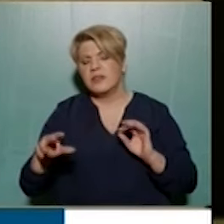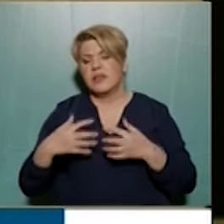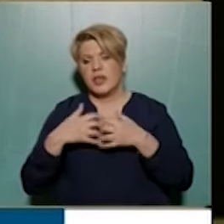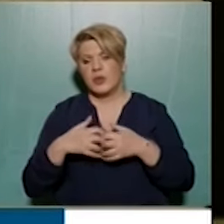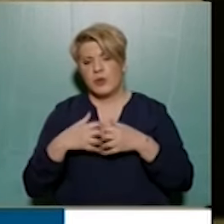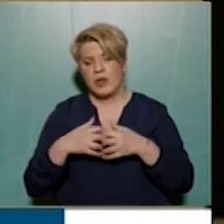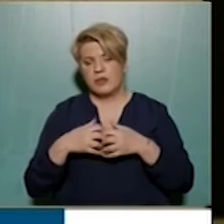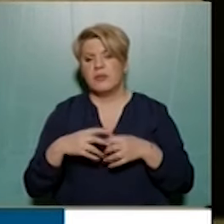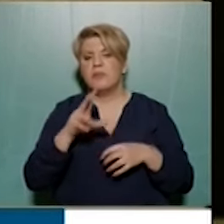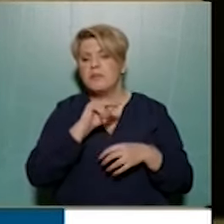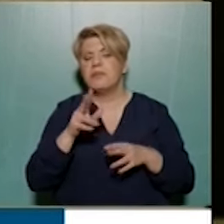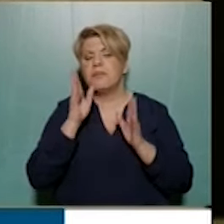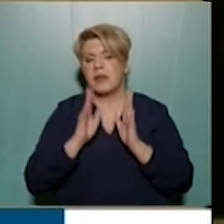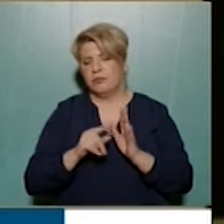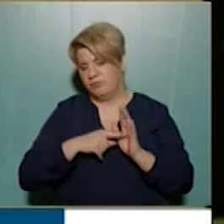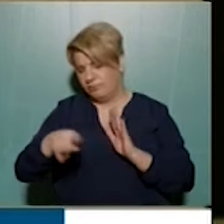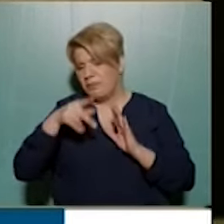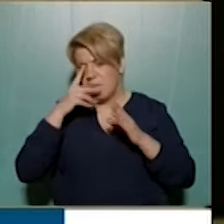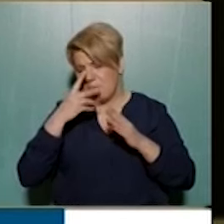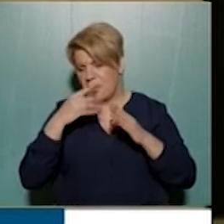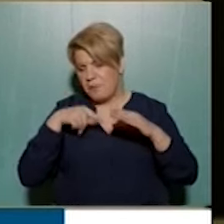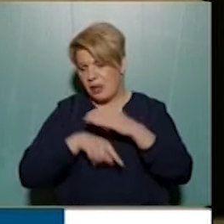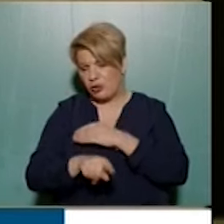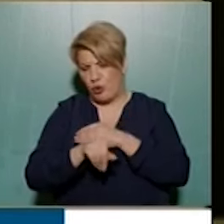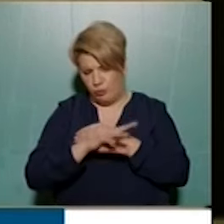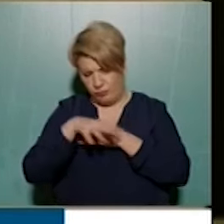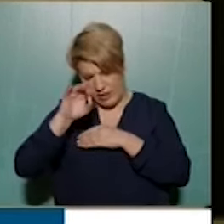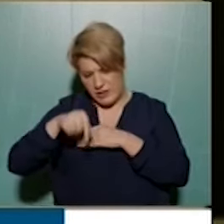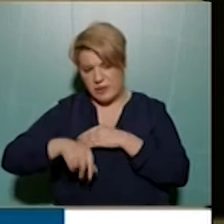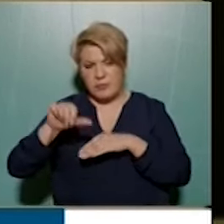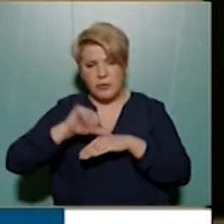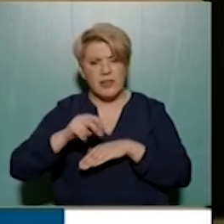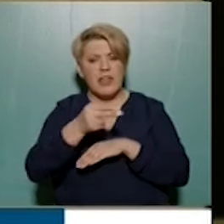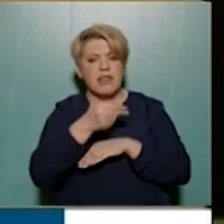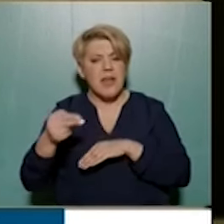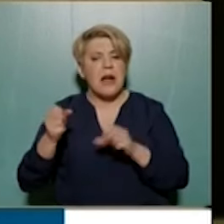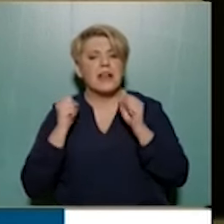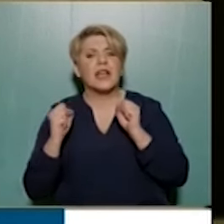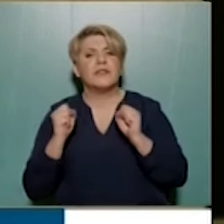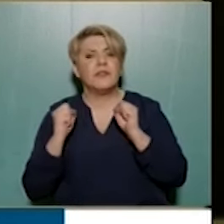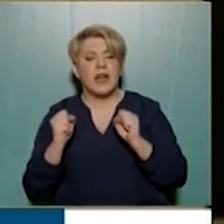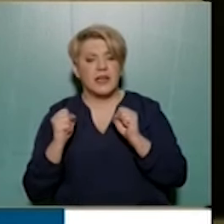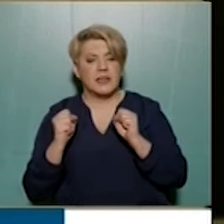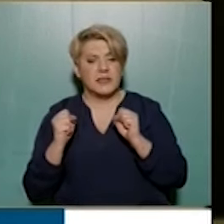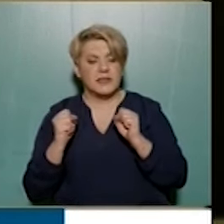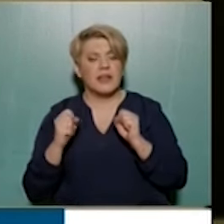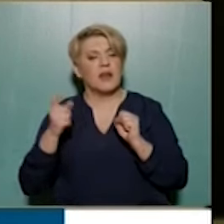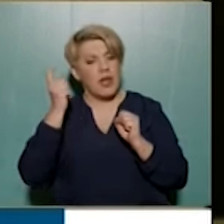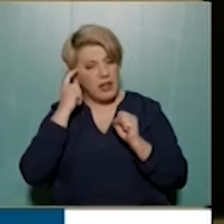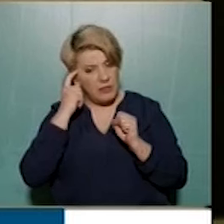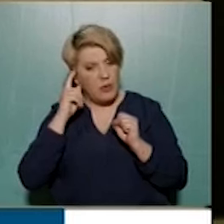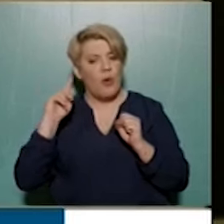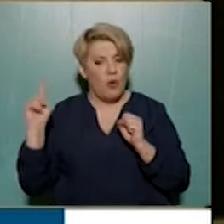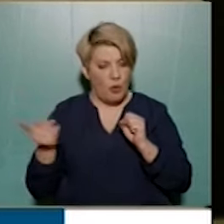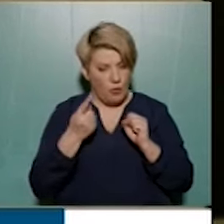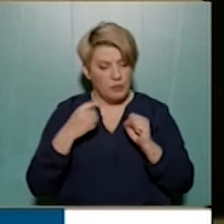λειτουργίας ενός μέσου σταθερής τροχιάς και μέσα στην πόλη μας, του μετρό. Και τα ζητήματα ασφάλειας, επειδή έχουμε καταλάβει όλοι,